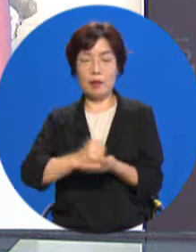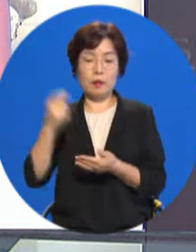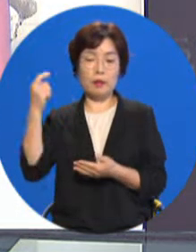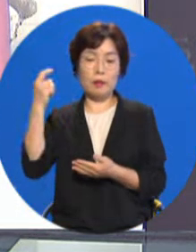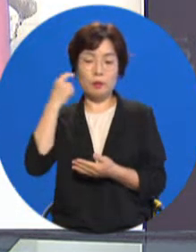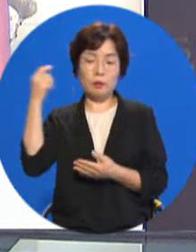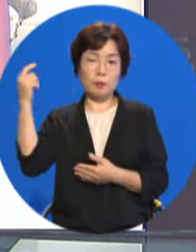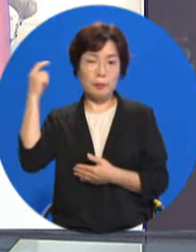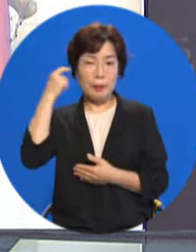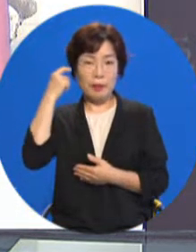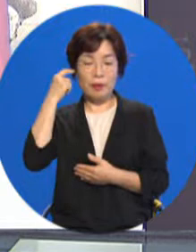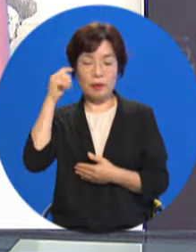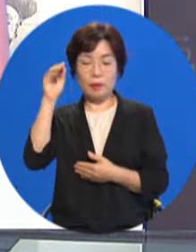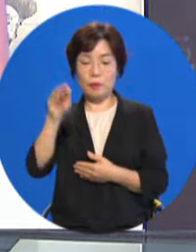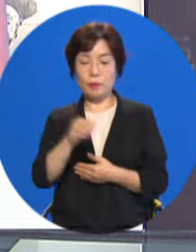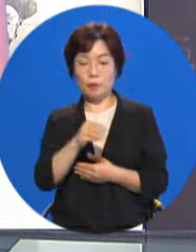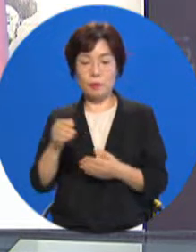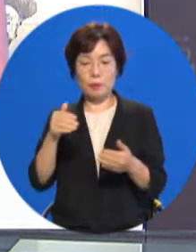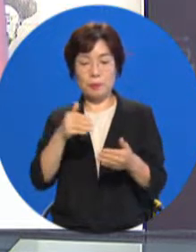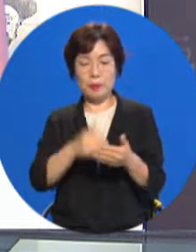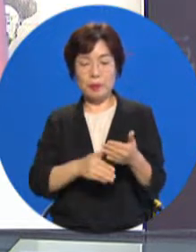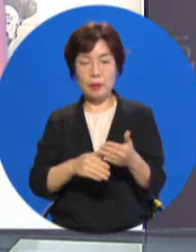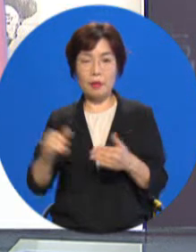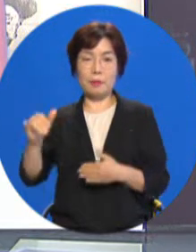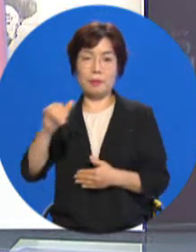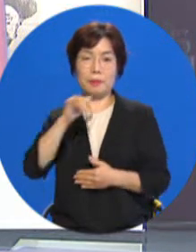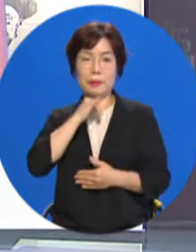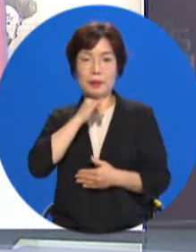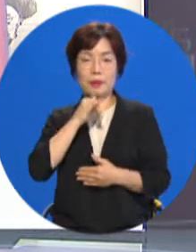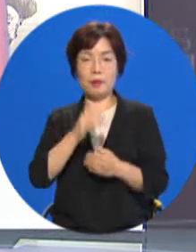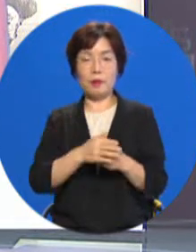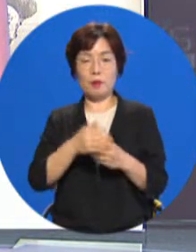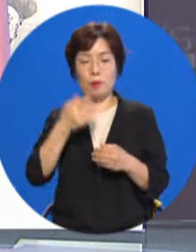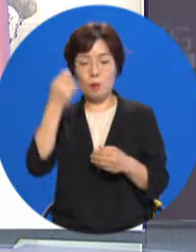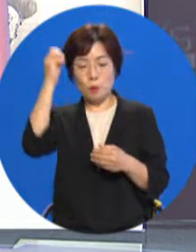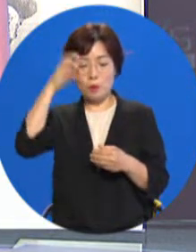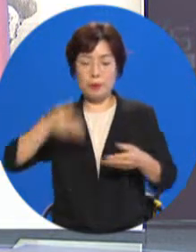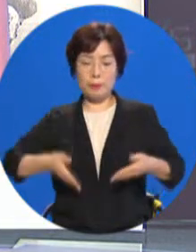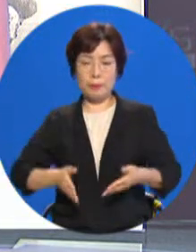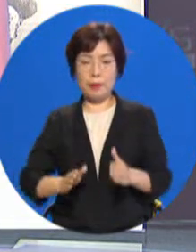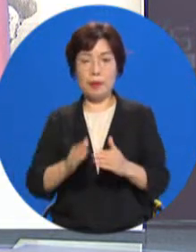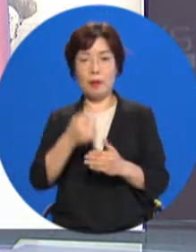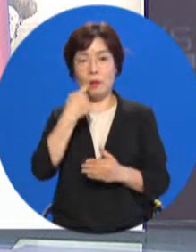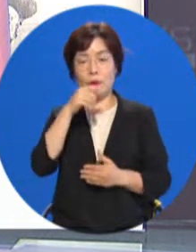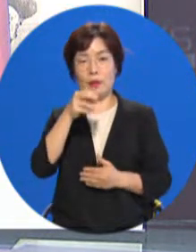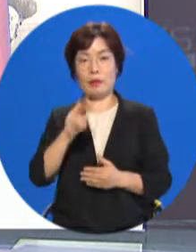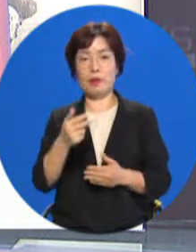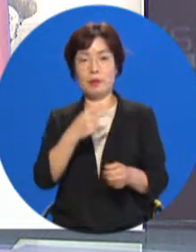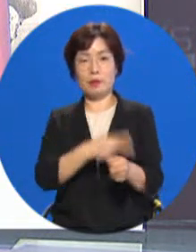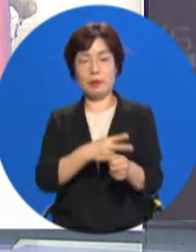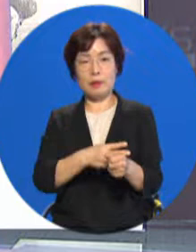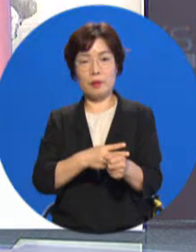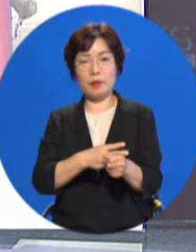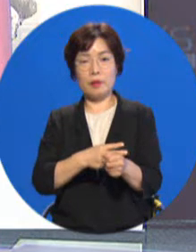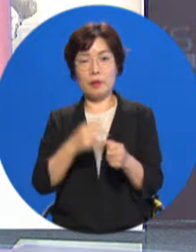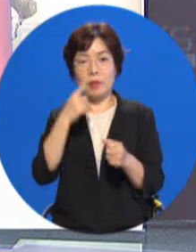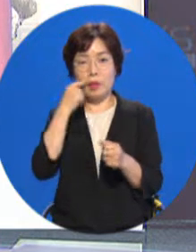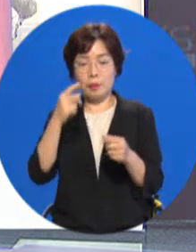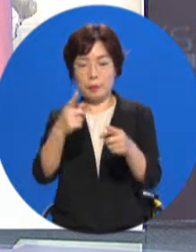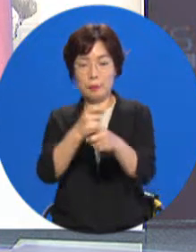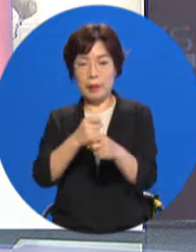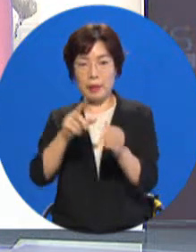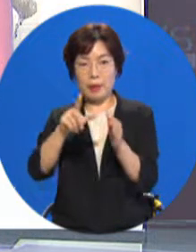광양 출신 매천 황현 선생이 일본의 경제 침탈을 마주하는 현 시점에 다시 주목받고 있습니다.